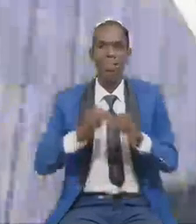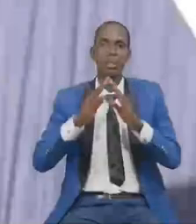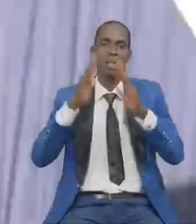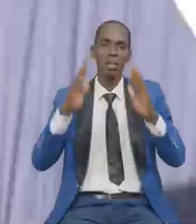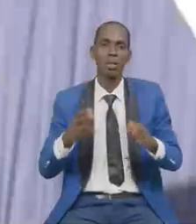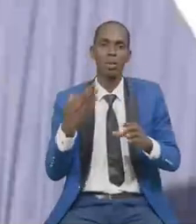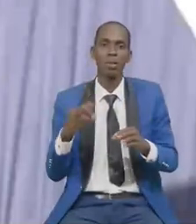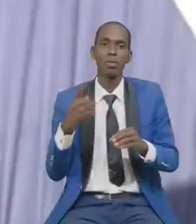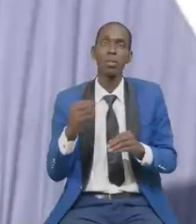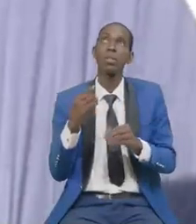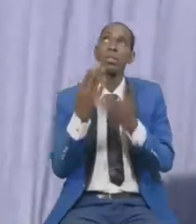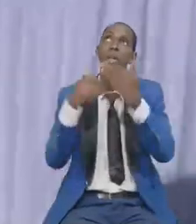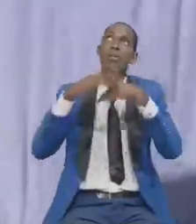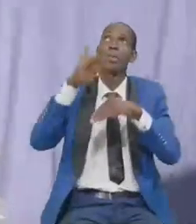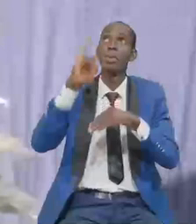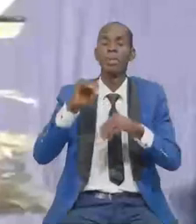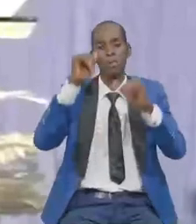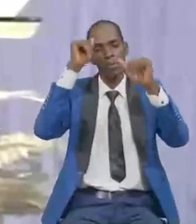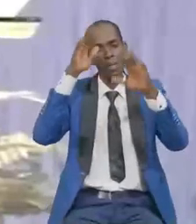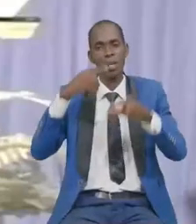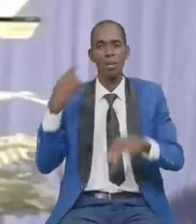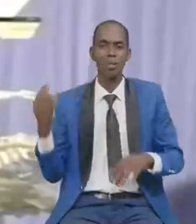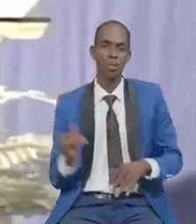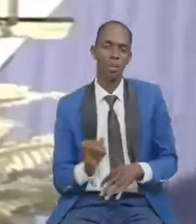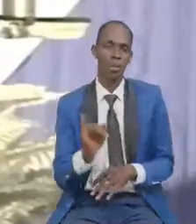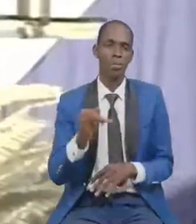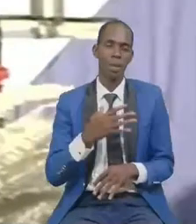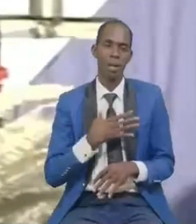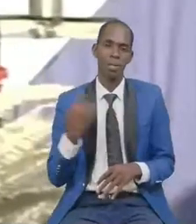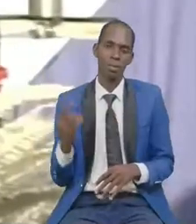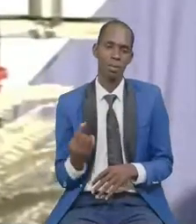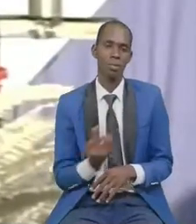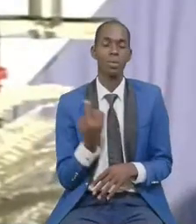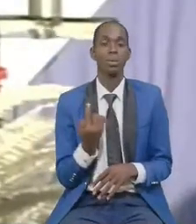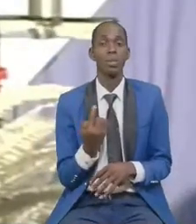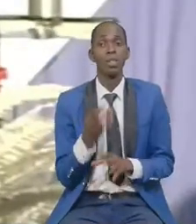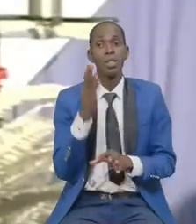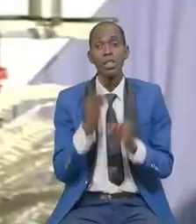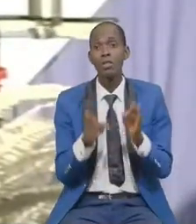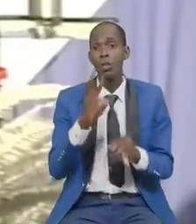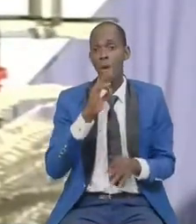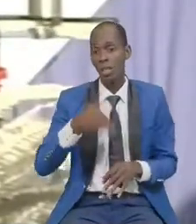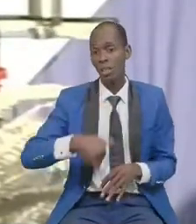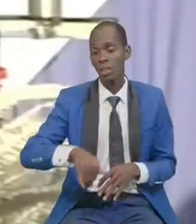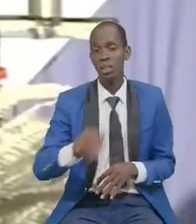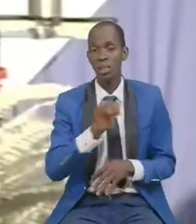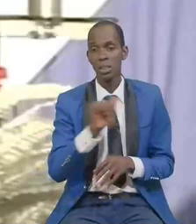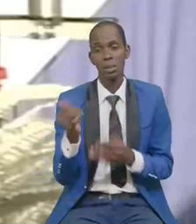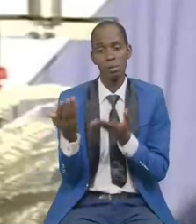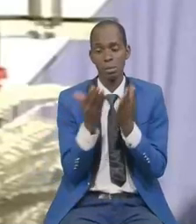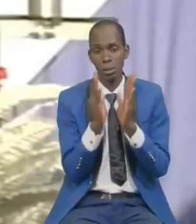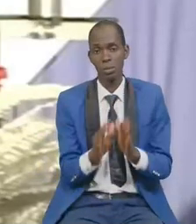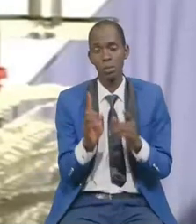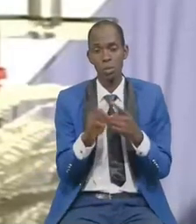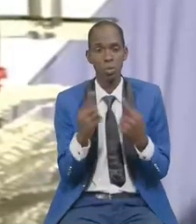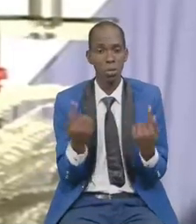toujours et toujours. Si tu es encore esclave du péché, si tu meurs dans cette condition, tu